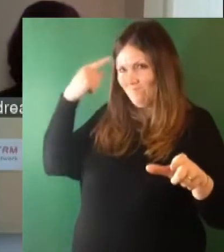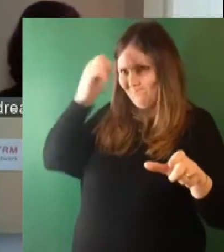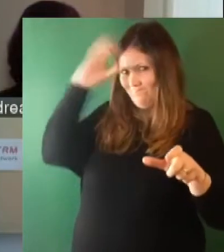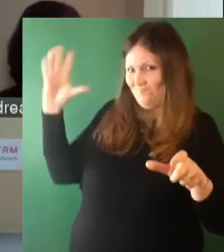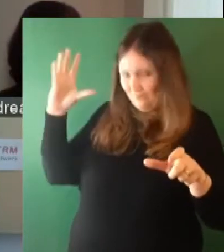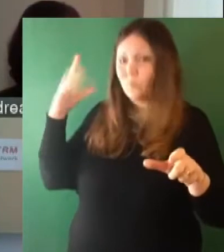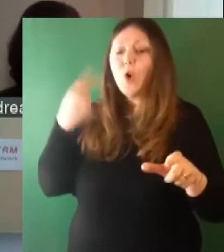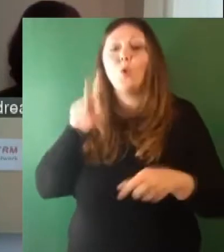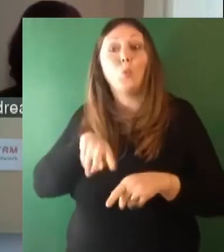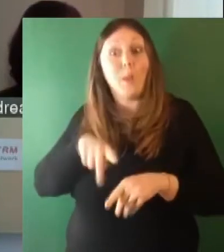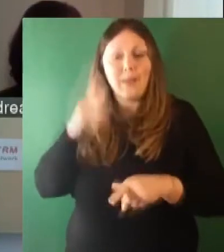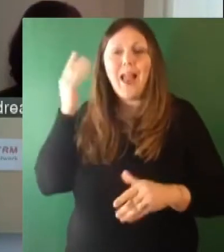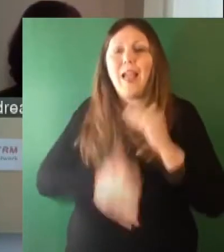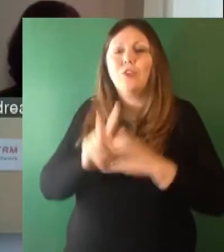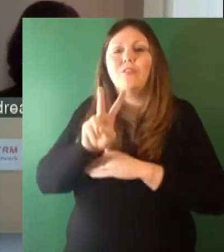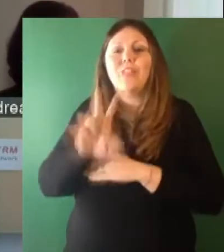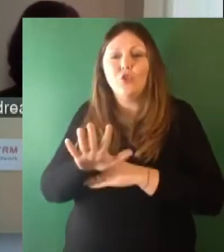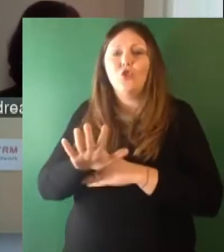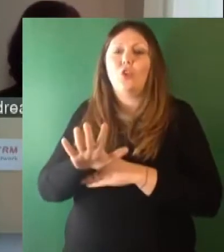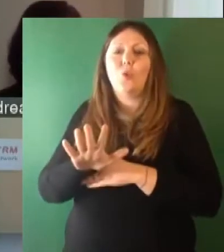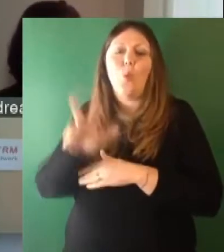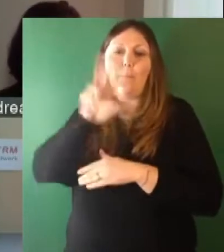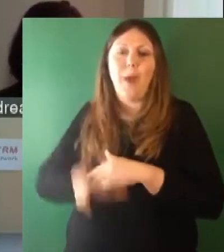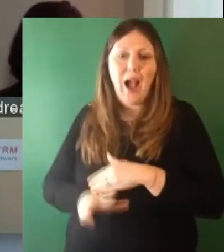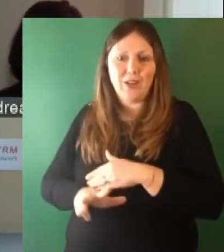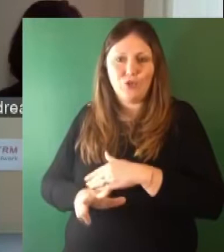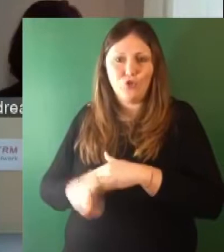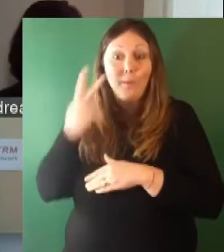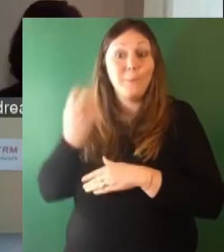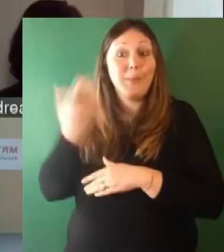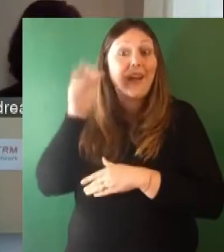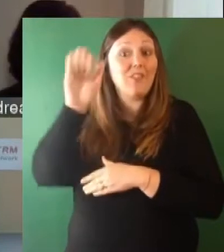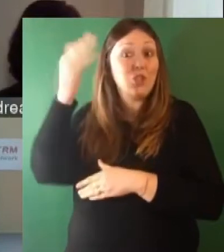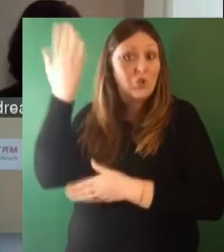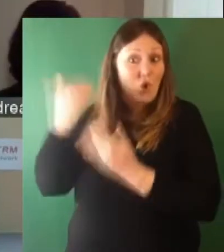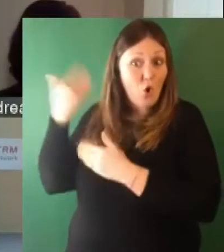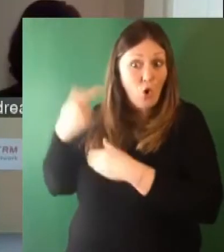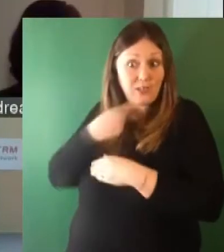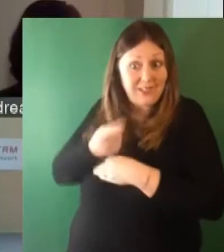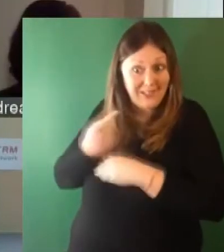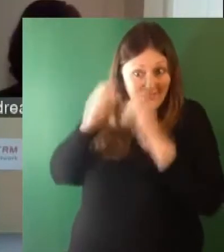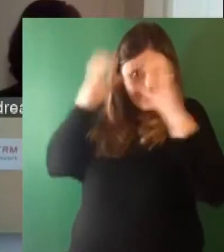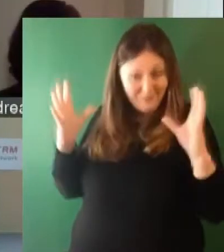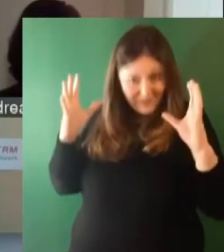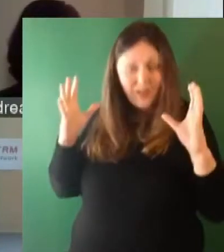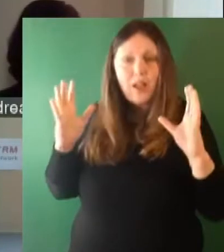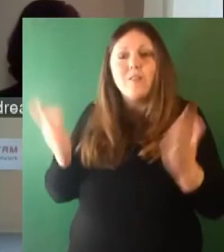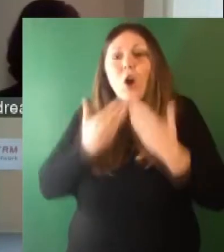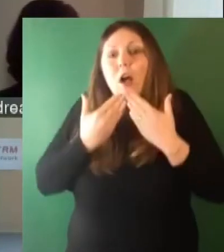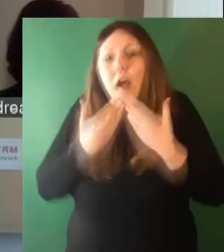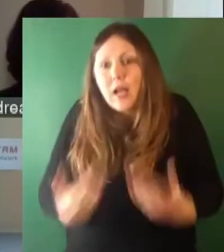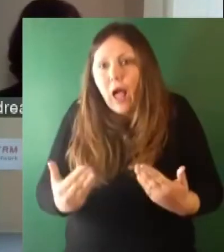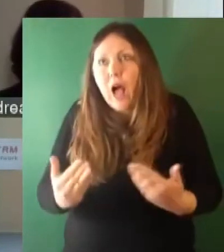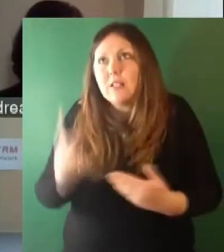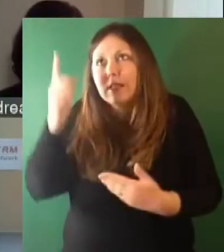il 25 marzo, secondo le previsioni. Grazie al cielo possiamo dire che gli sforzi messi in atto